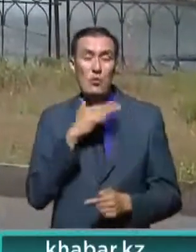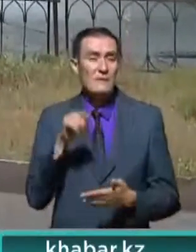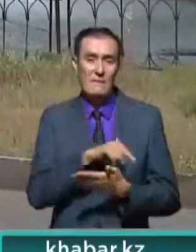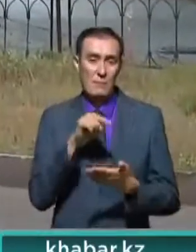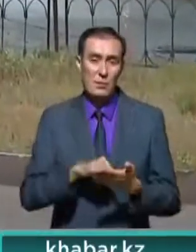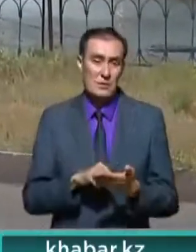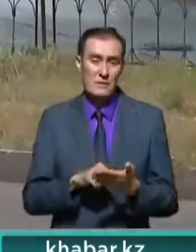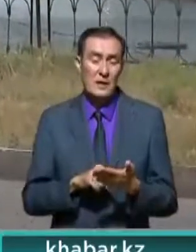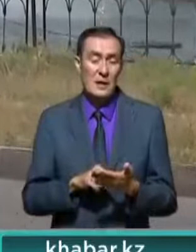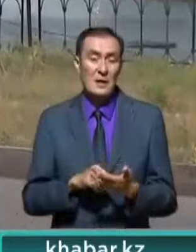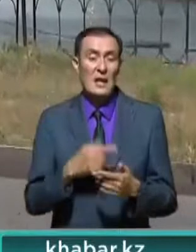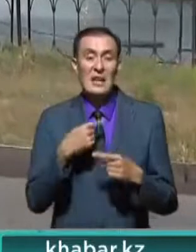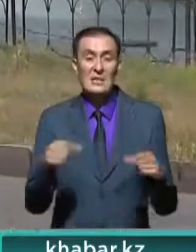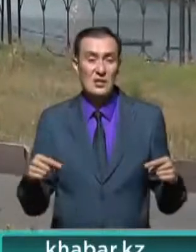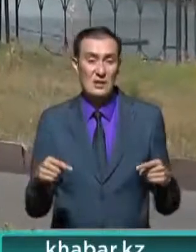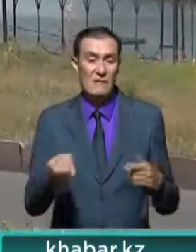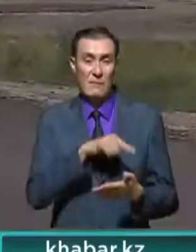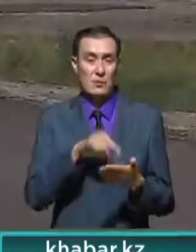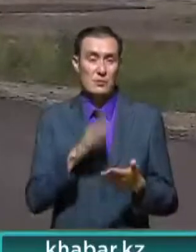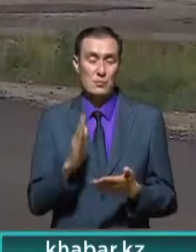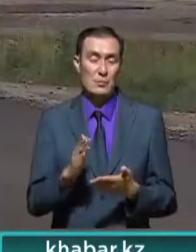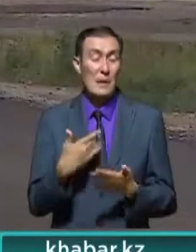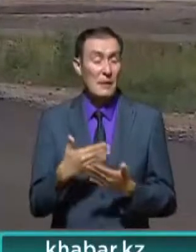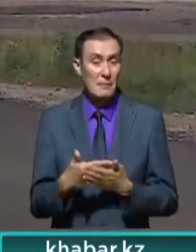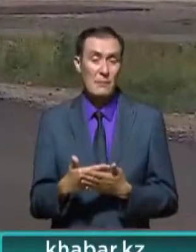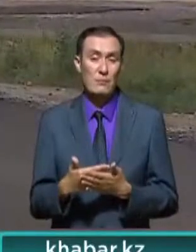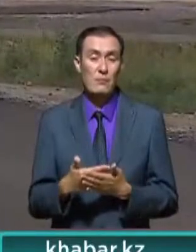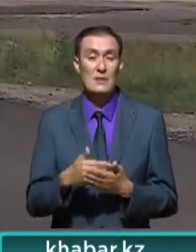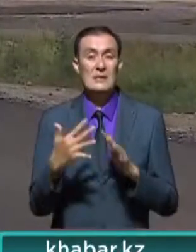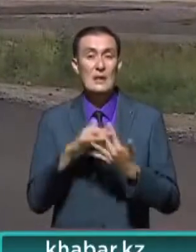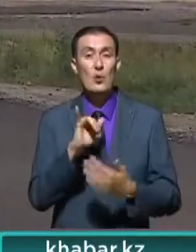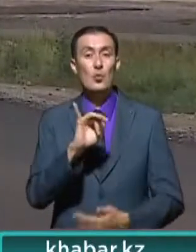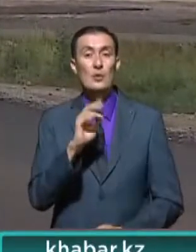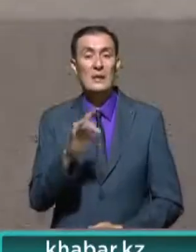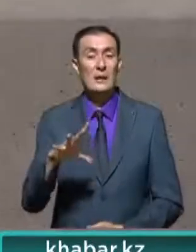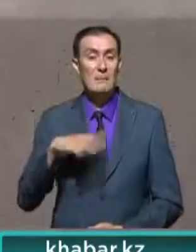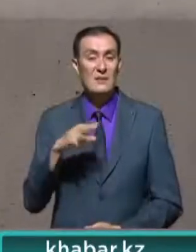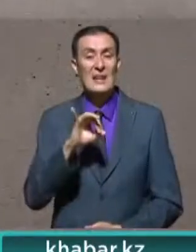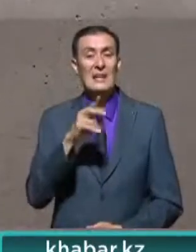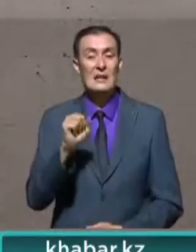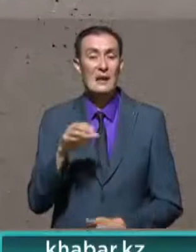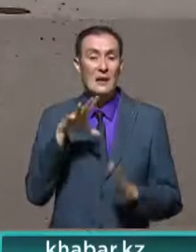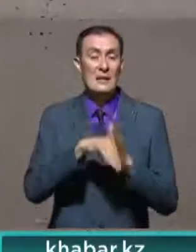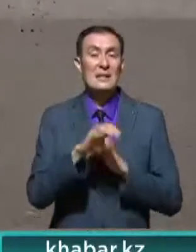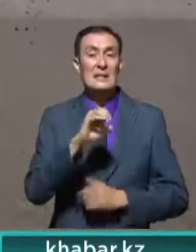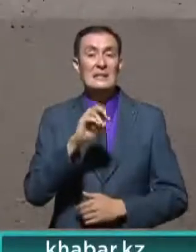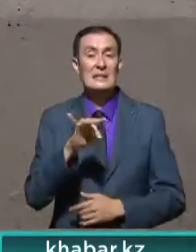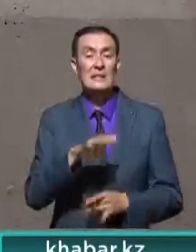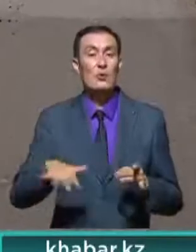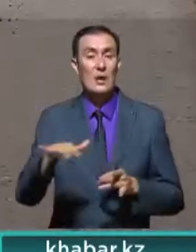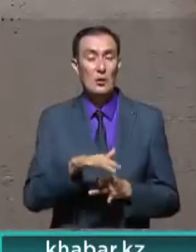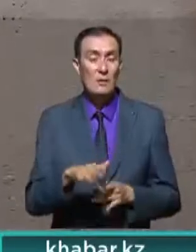вопросов растащит ее на лоскутное одеяло. К примеру, по словам жителей села Уркер, бывшая Ильинка, что относится к Есильскому району